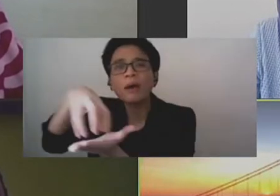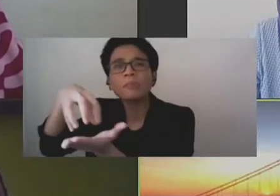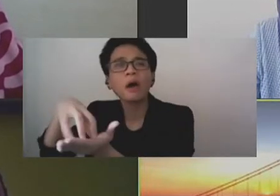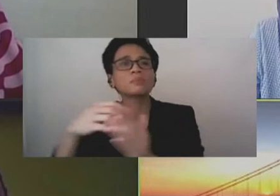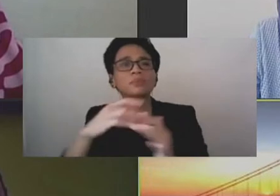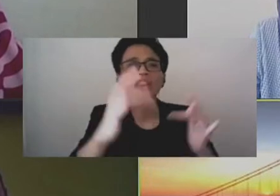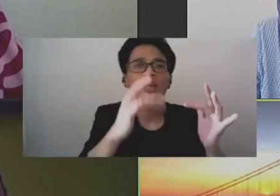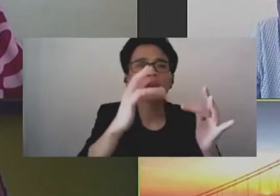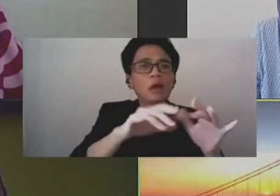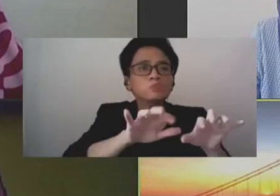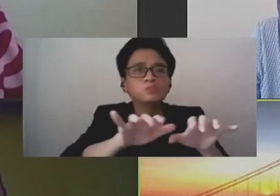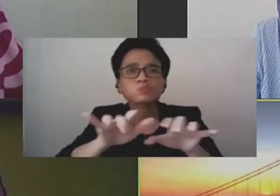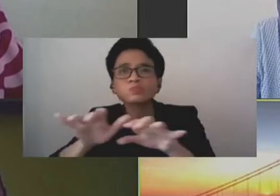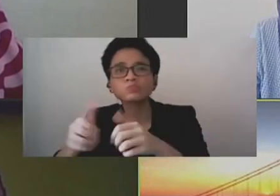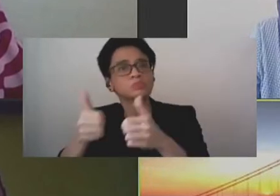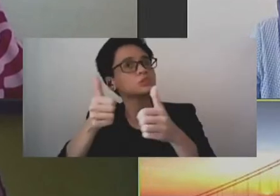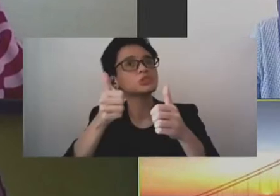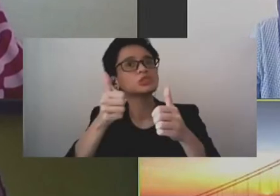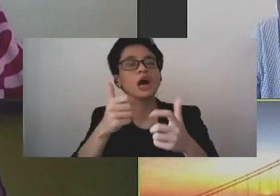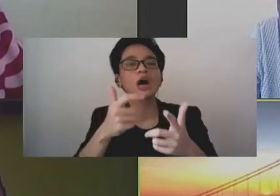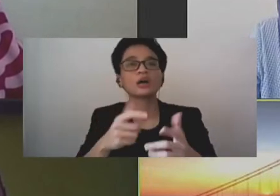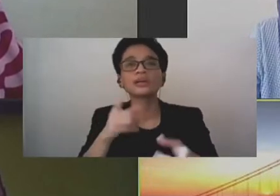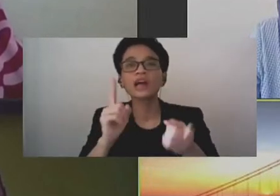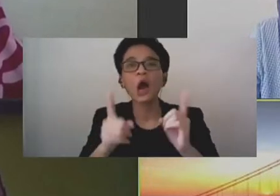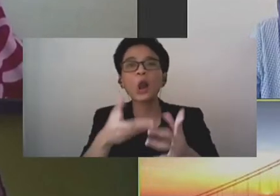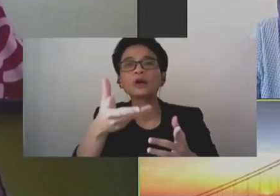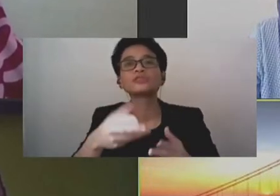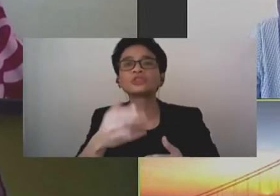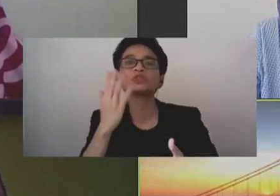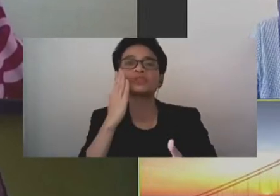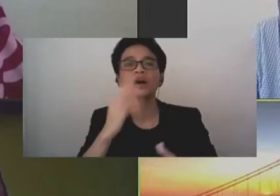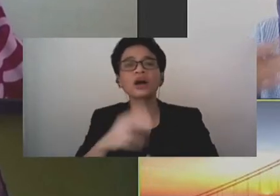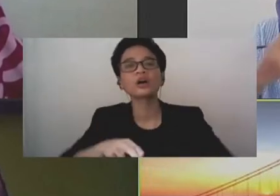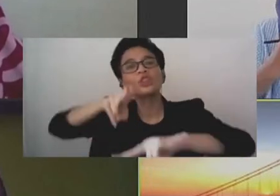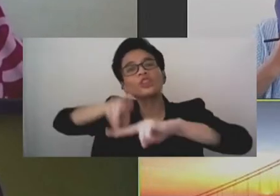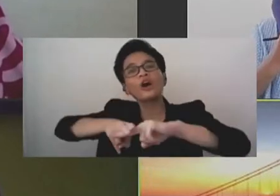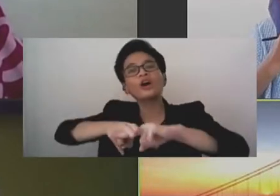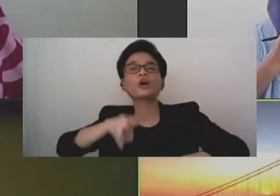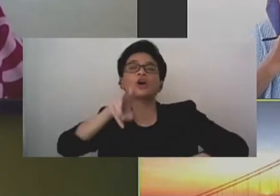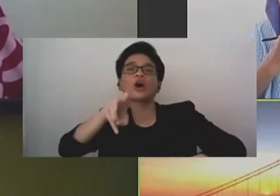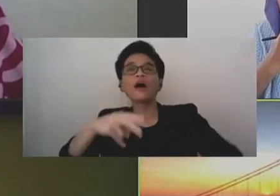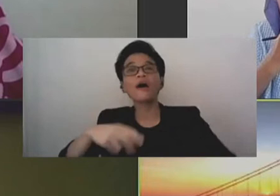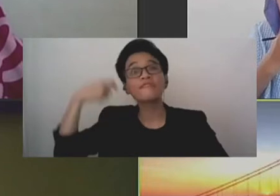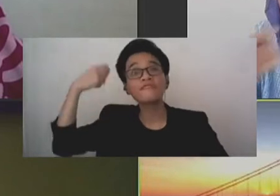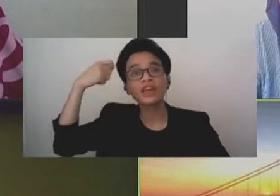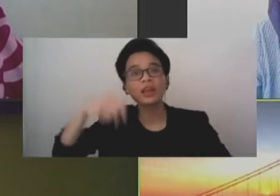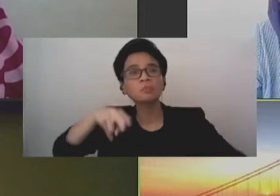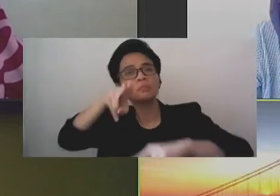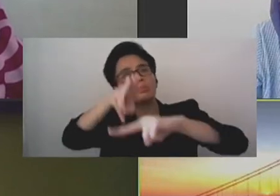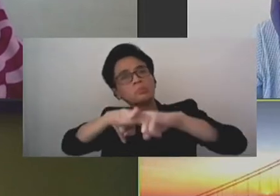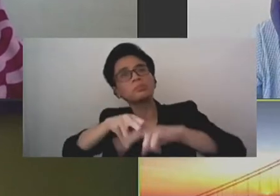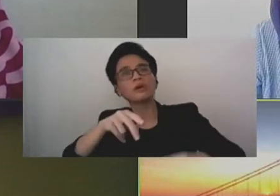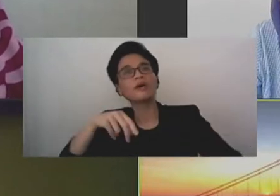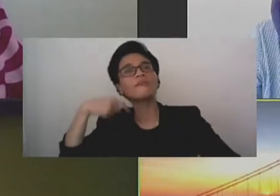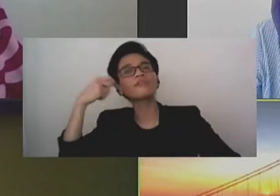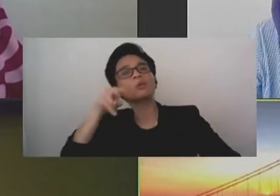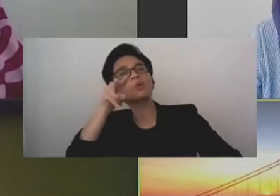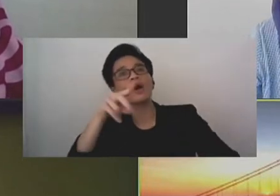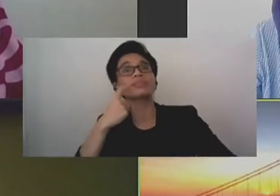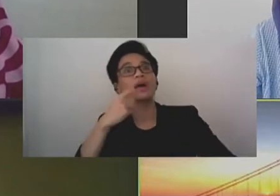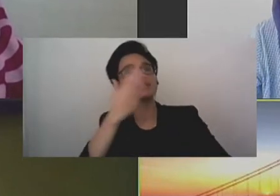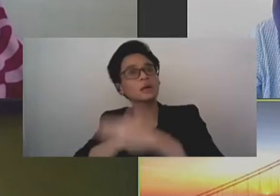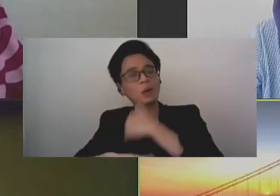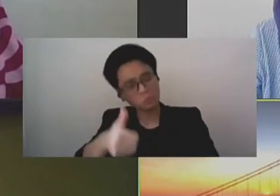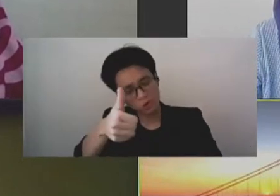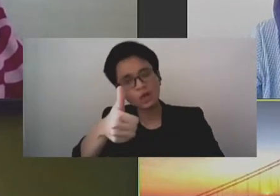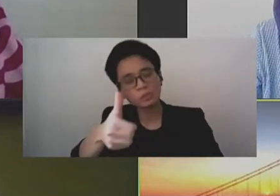satunya mungkin kalau teman-teman yang mungkin suka kaum rebahan bisa nonton film dan segala macam, dan itu bisa jadi salah satu sumber pengetahuan juga buat kita semua. Itu aja